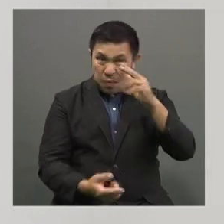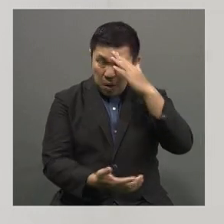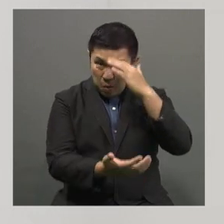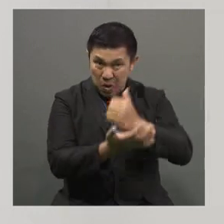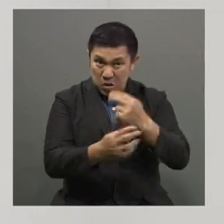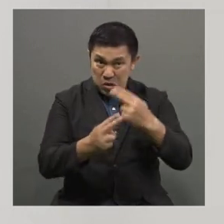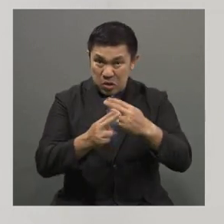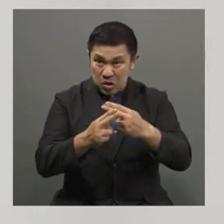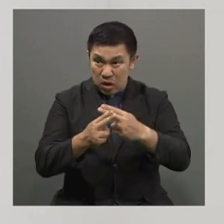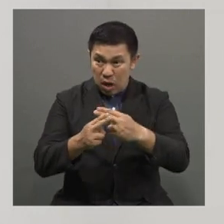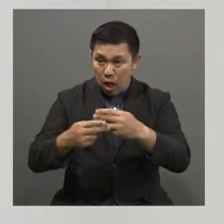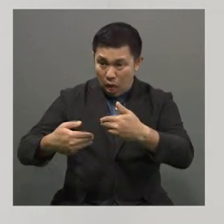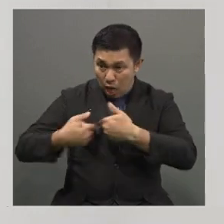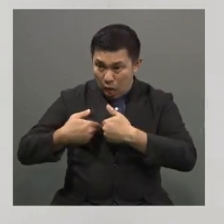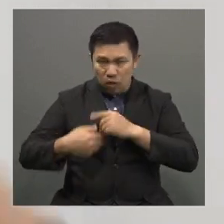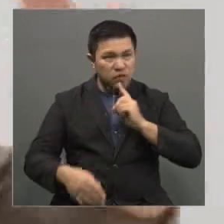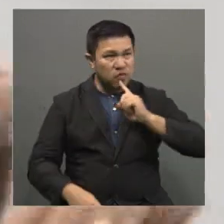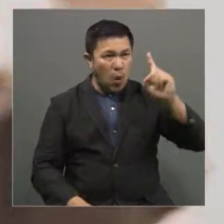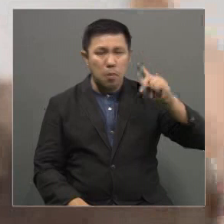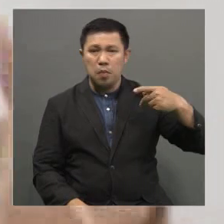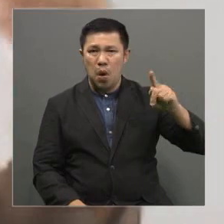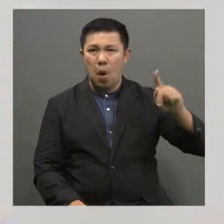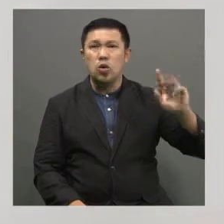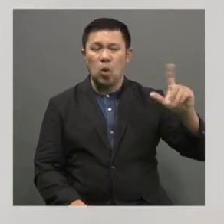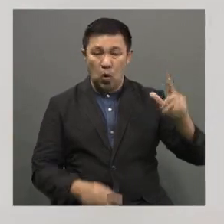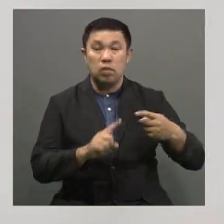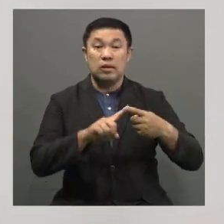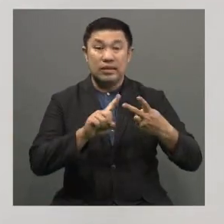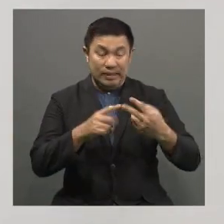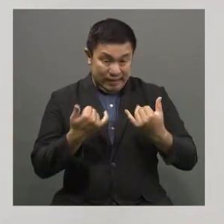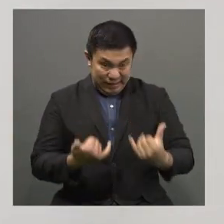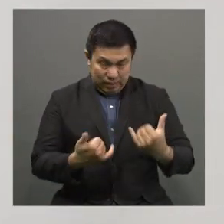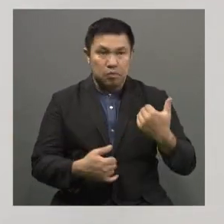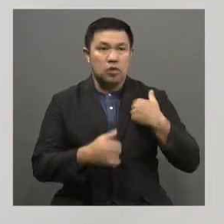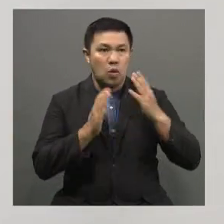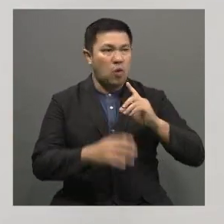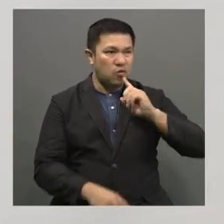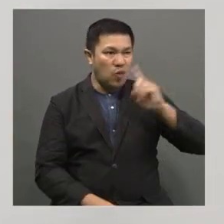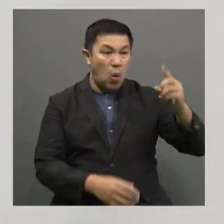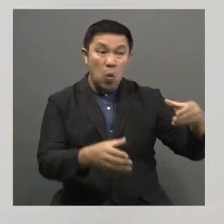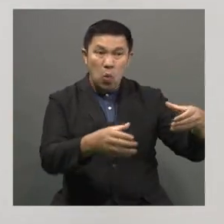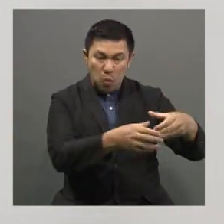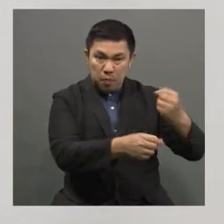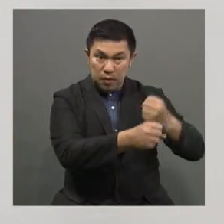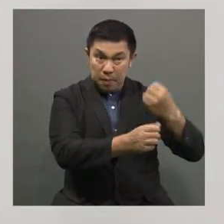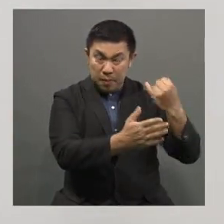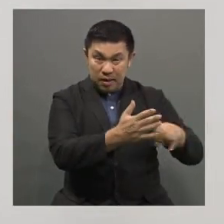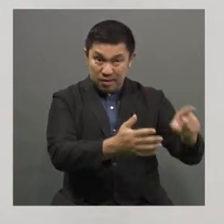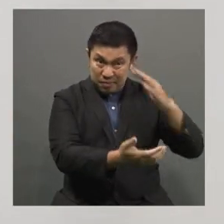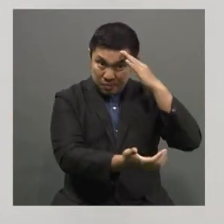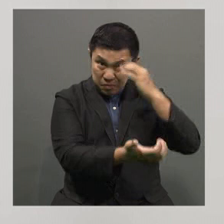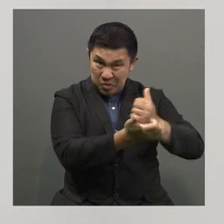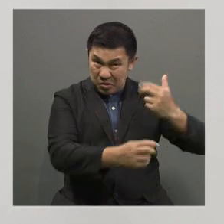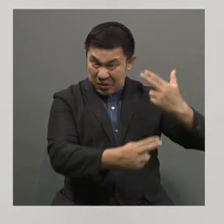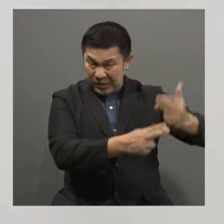ถูกกล่าวหาไปร้องต่อปปชด้วยนะรวมถึงวันนี้เลยเนี่ยก็จะมีคนไปร้องเอาผิดชุดทำคดีระดับคนตำรวจเอก